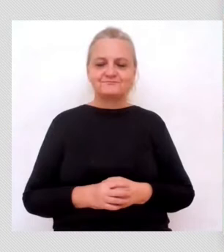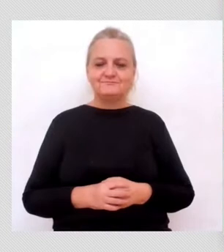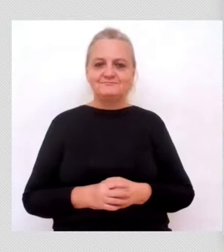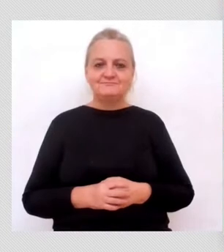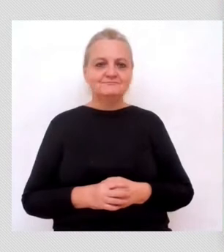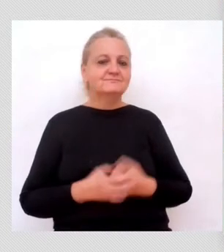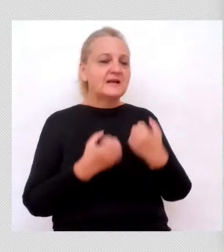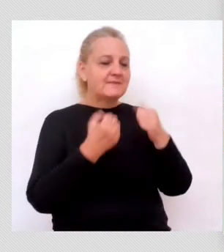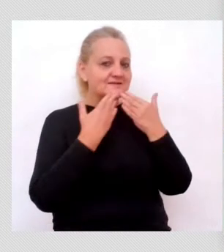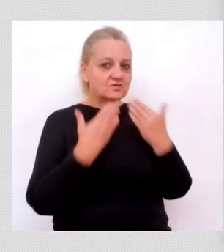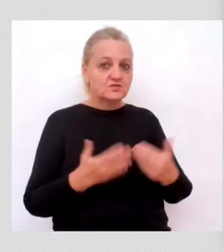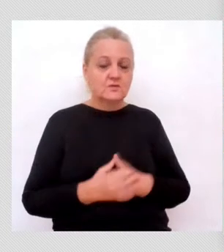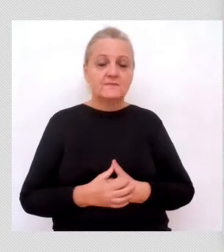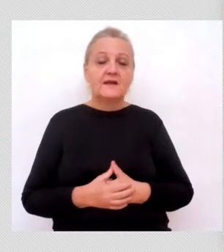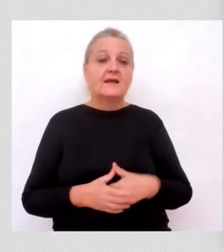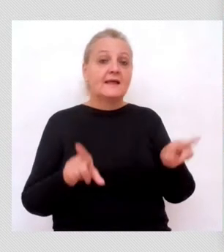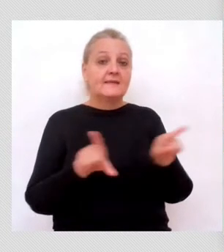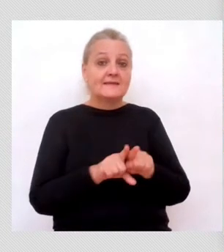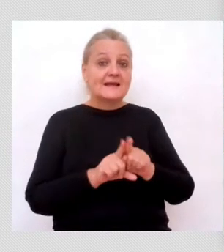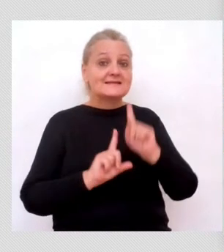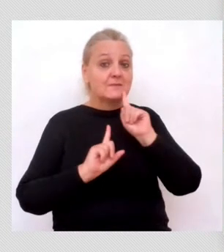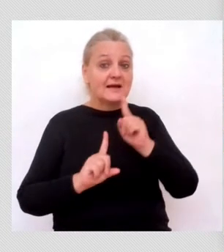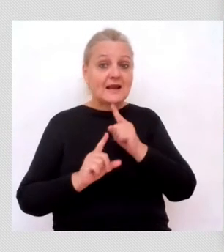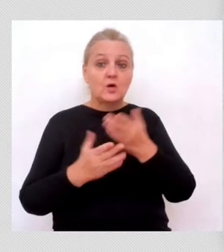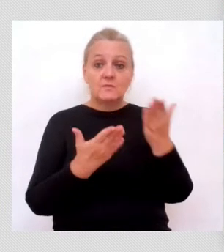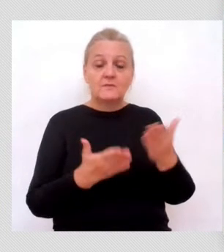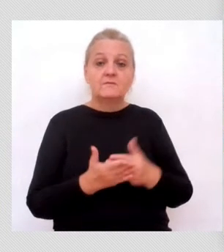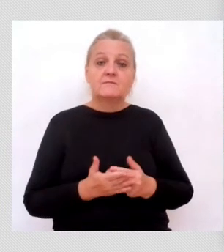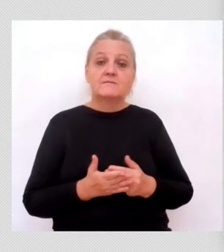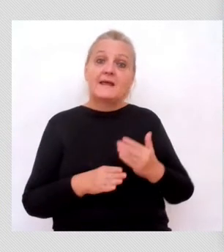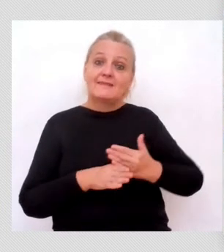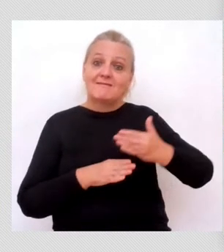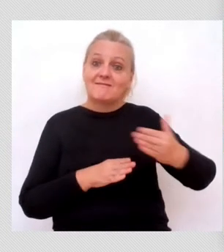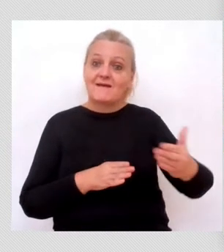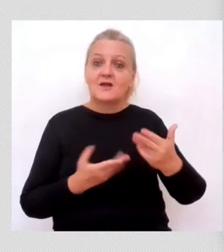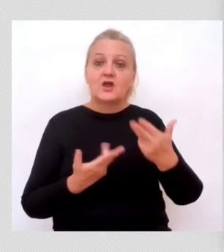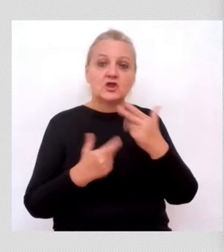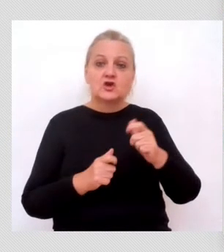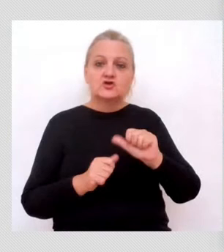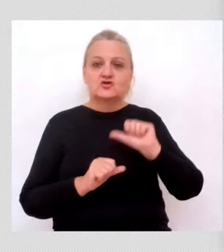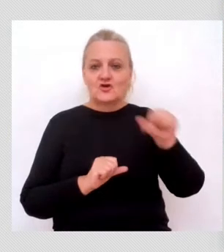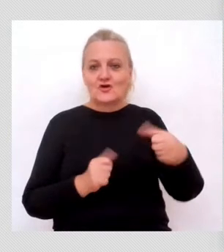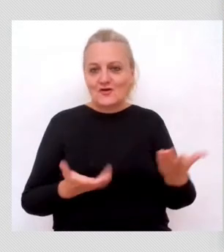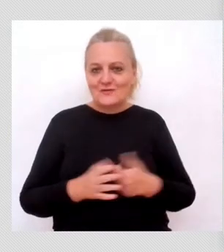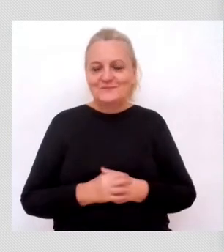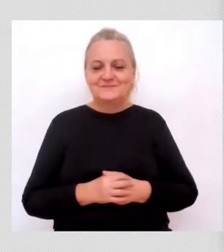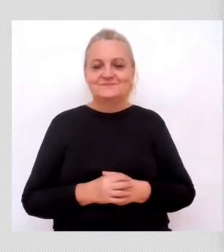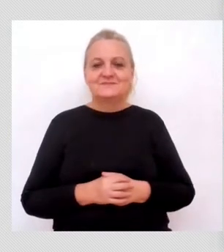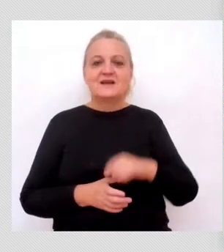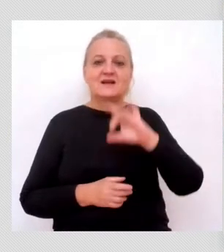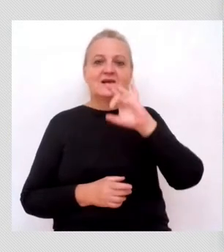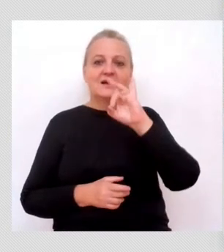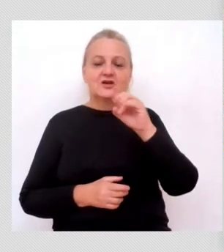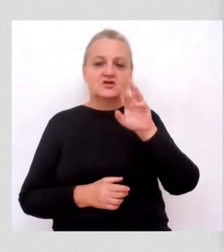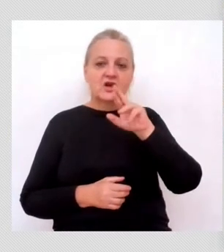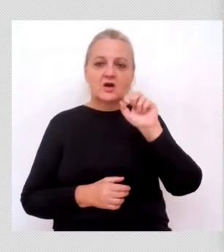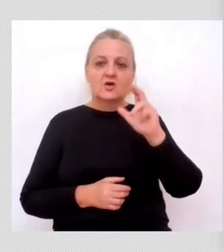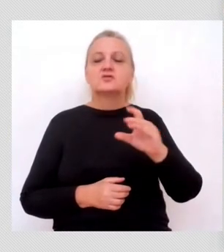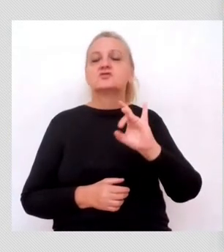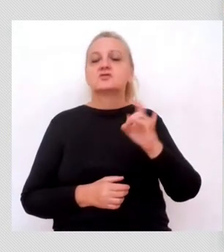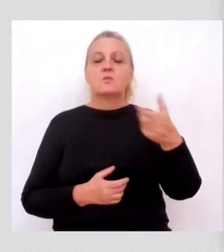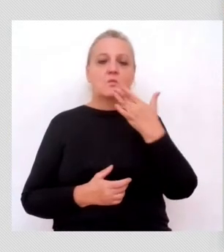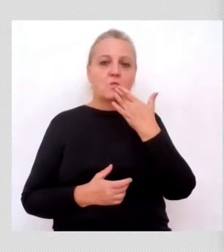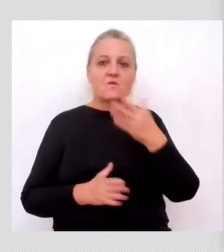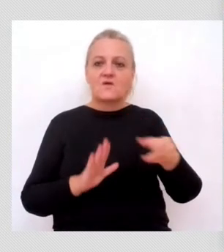Bardzo dziękuję, czyli mamy również rekomendacje dużo dalej niż na najbliższy rok. Grzegorz, zapewne o korupcji,